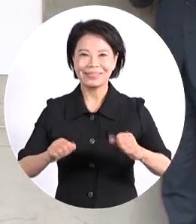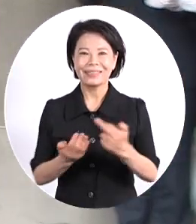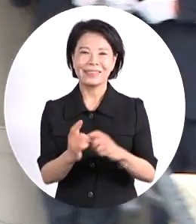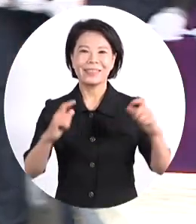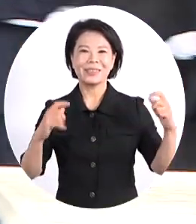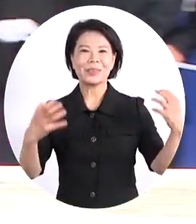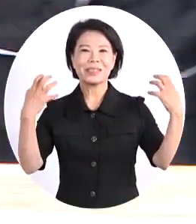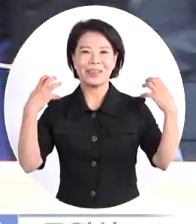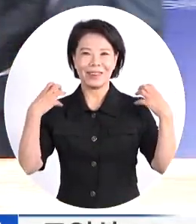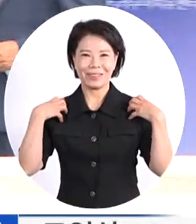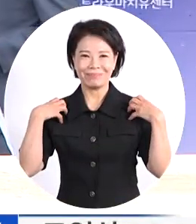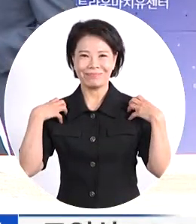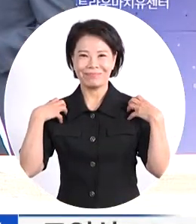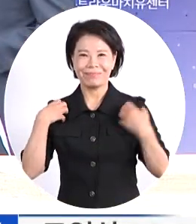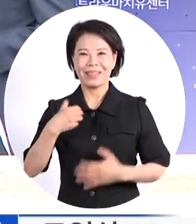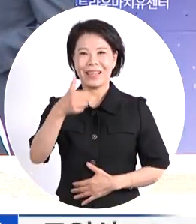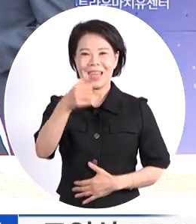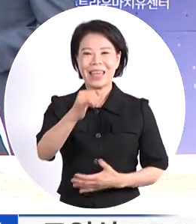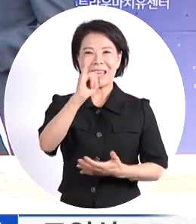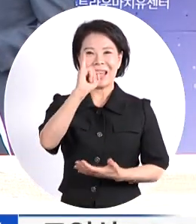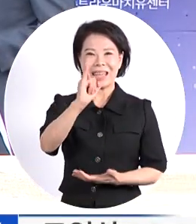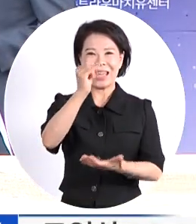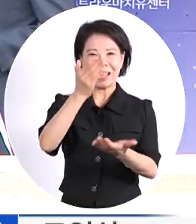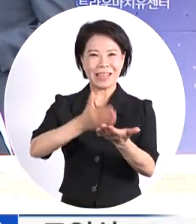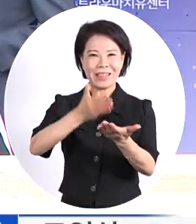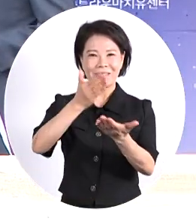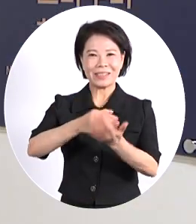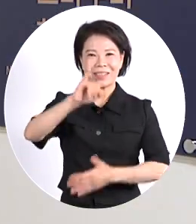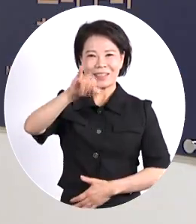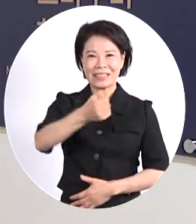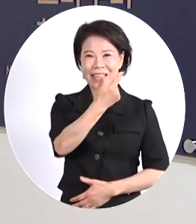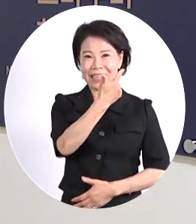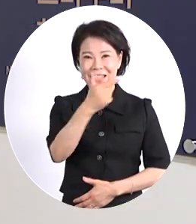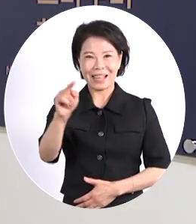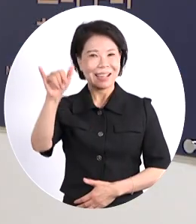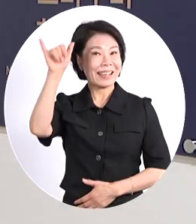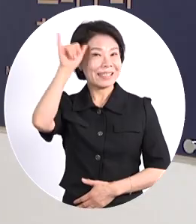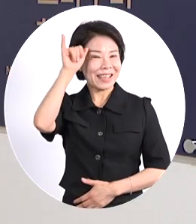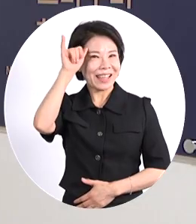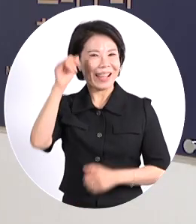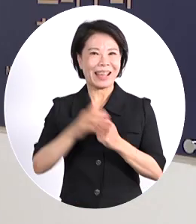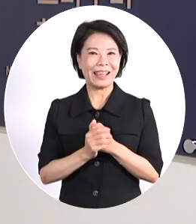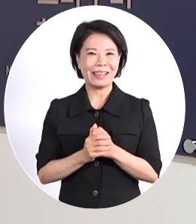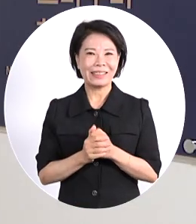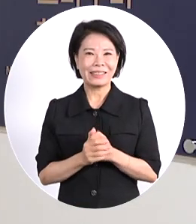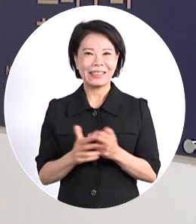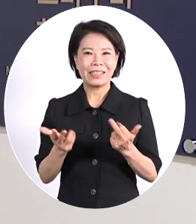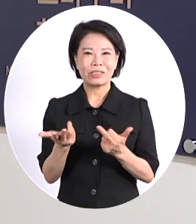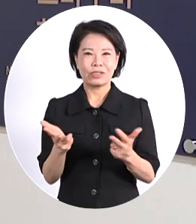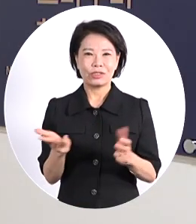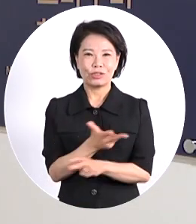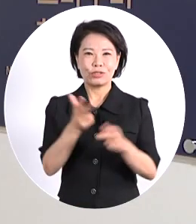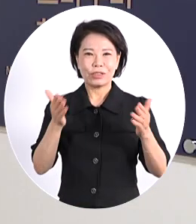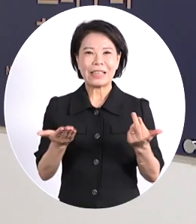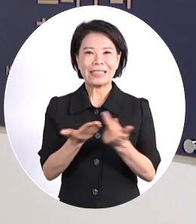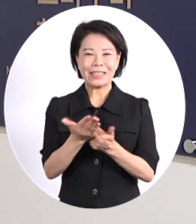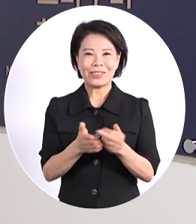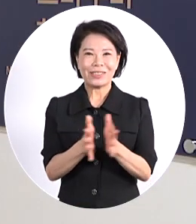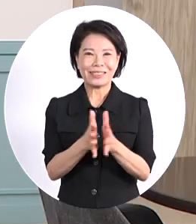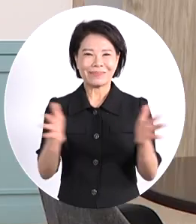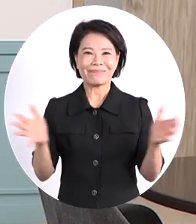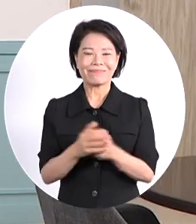안녕하세요. 제주특별자치도 AI 아나운서 제이나입니다. 이번 주 위클리 제주